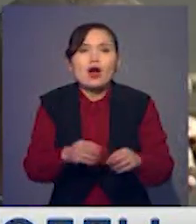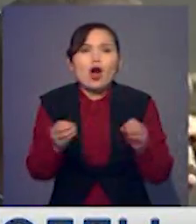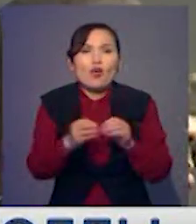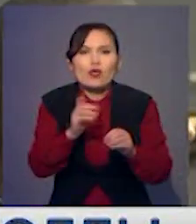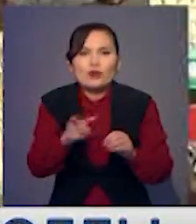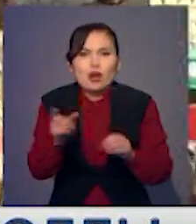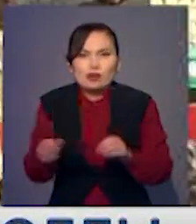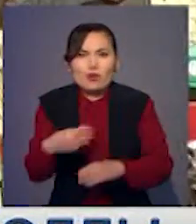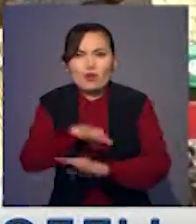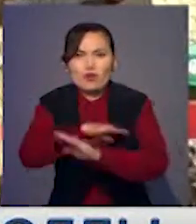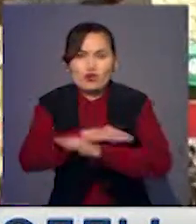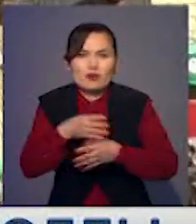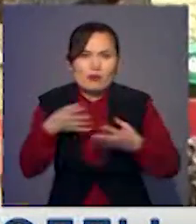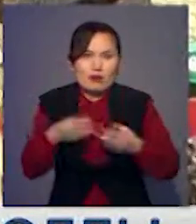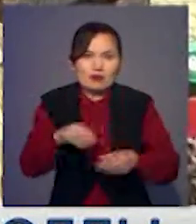басып кеткен.